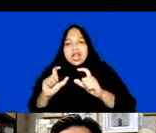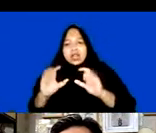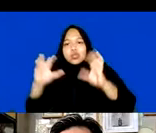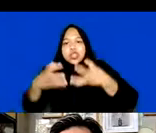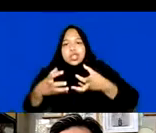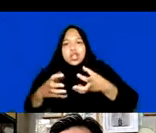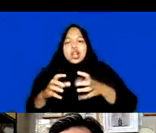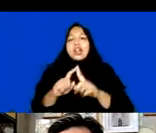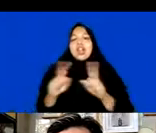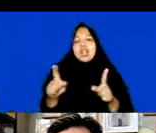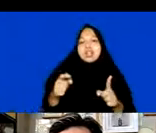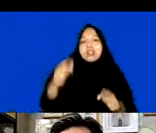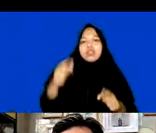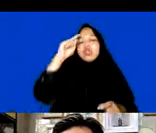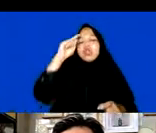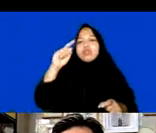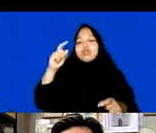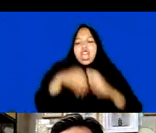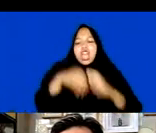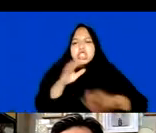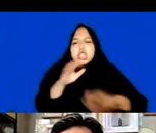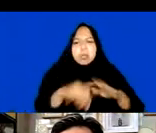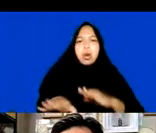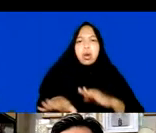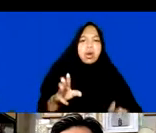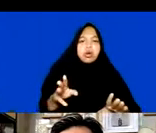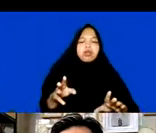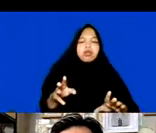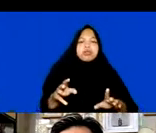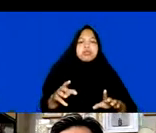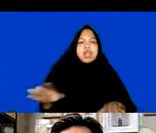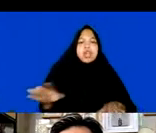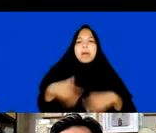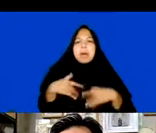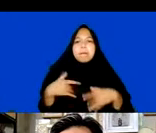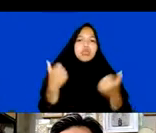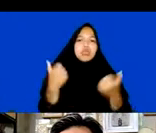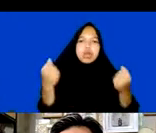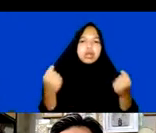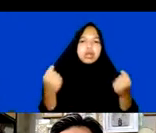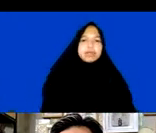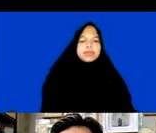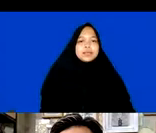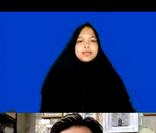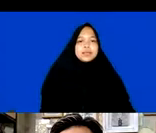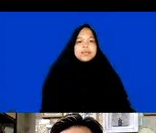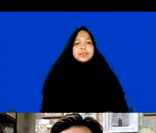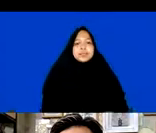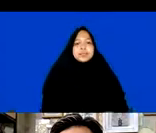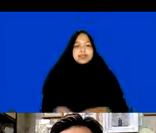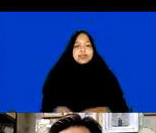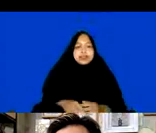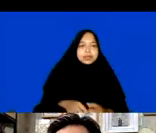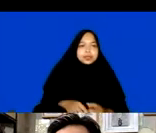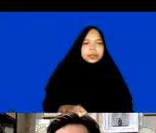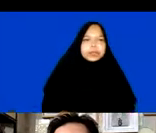produk di kulit ini lebih ke pendekatan merchandise dan sebagainya gitu ya Mas Kirei ya, sisi lainnya ya,